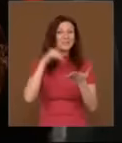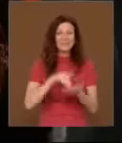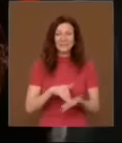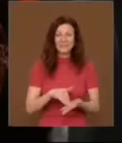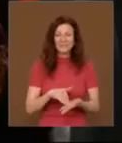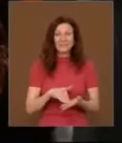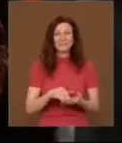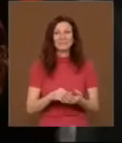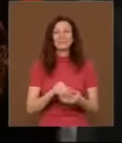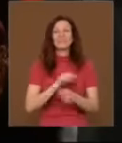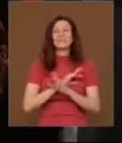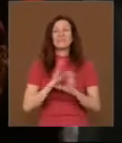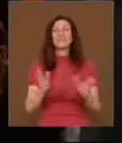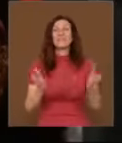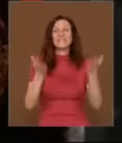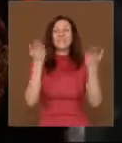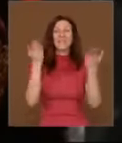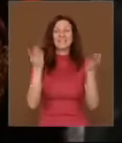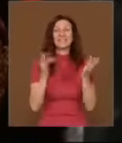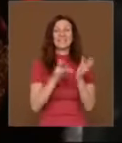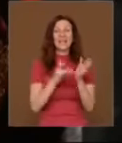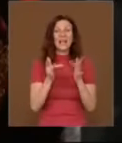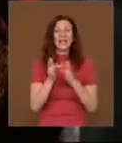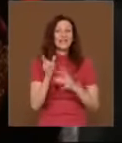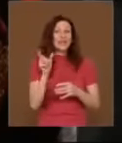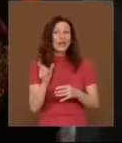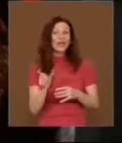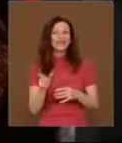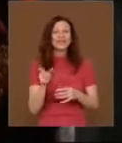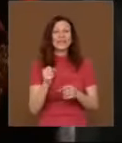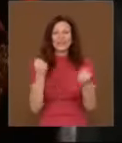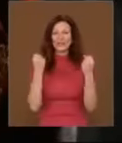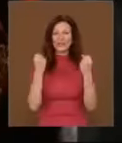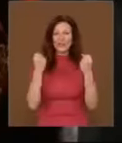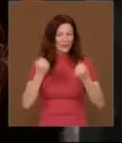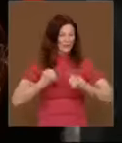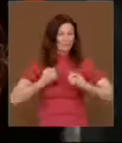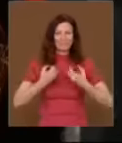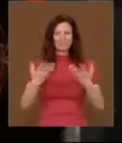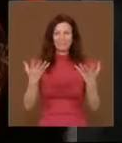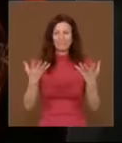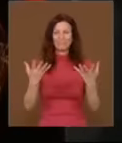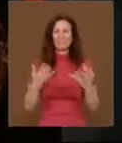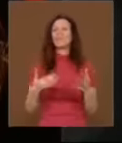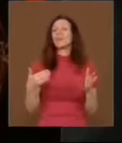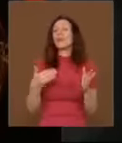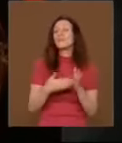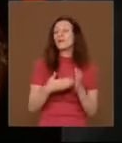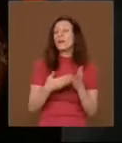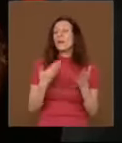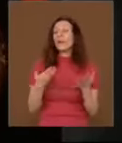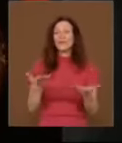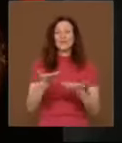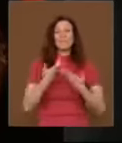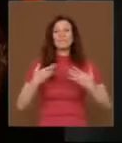обземе. Възкръсна Христос и животът се възцари. И макар в